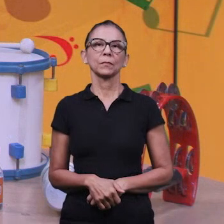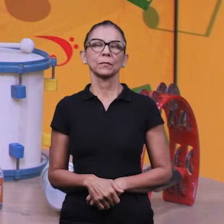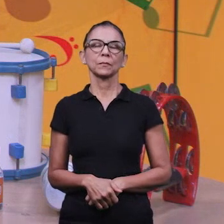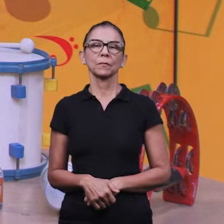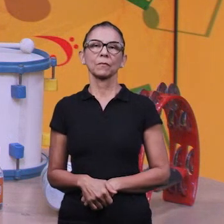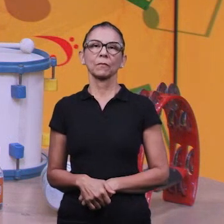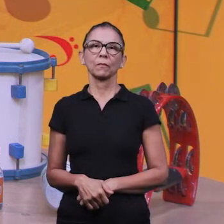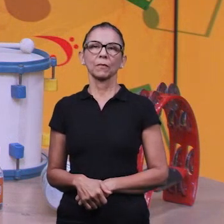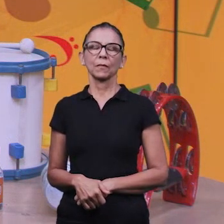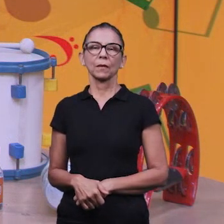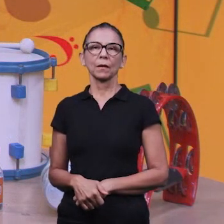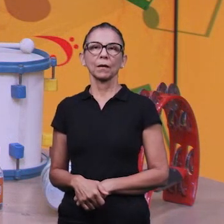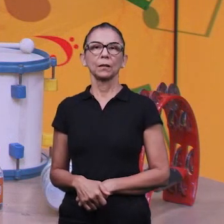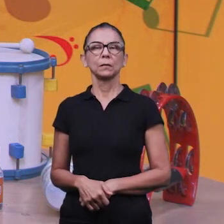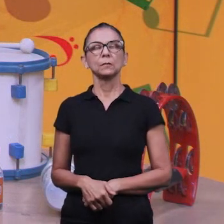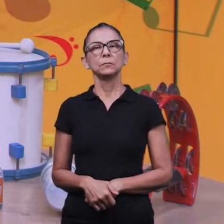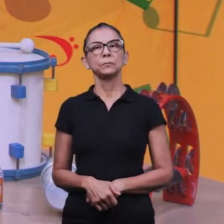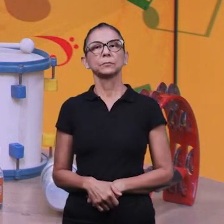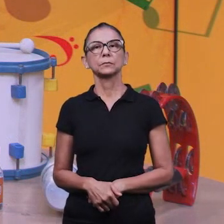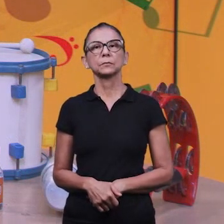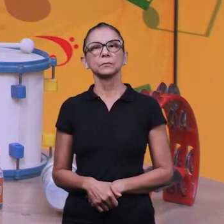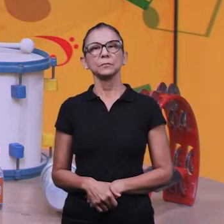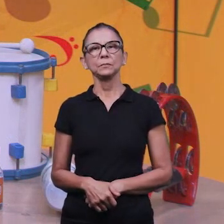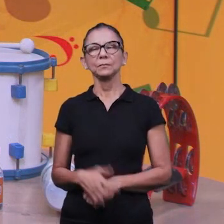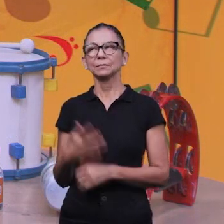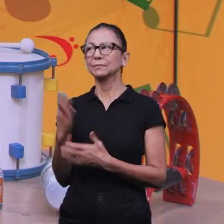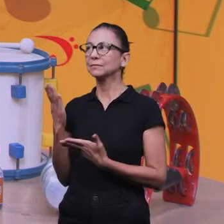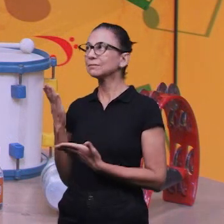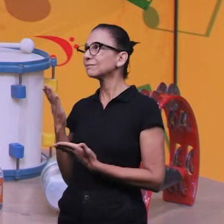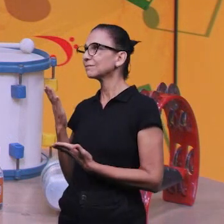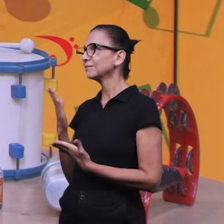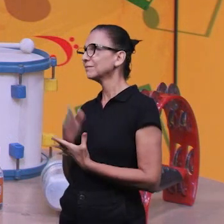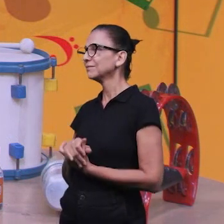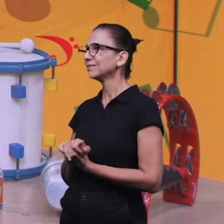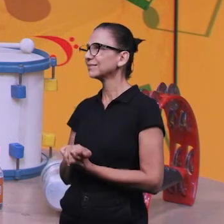La la la la, si si si